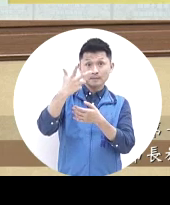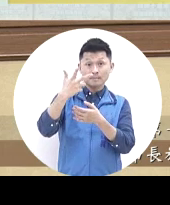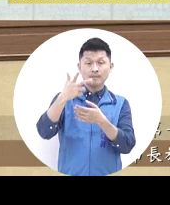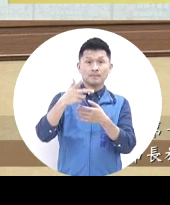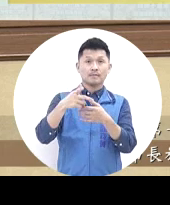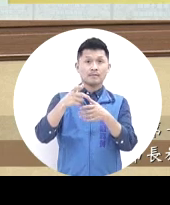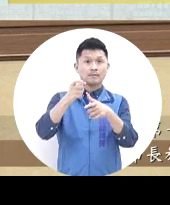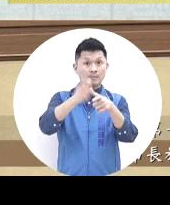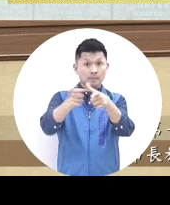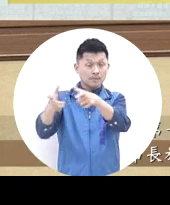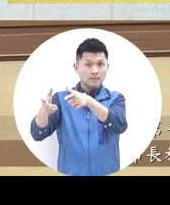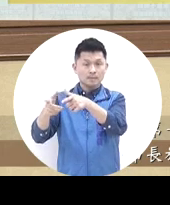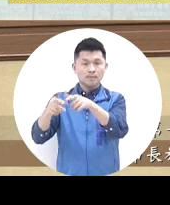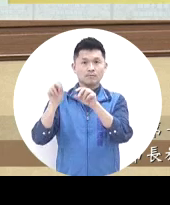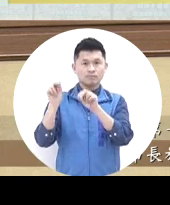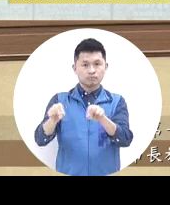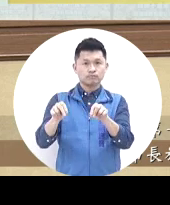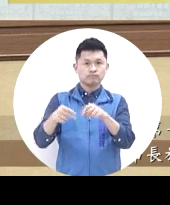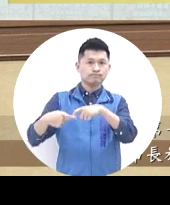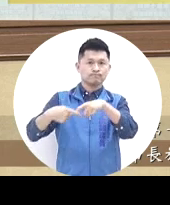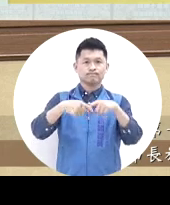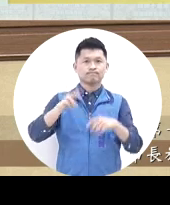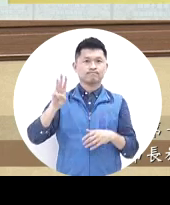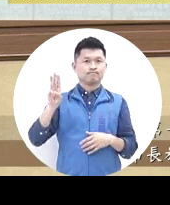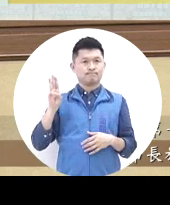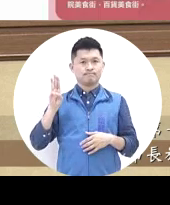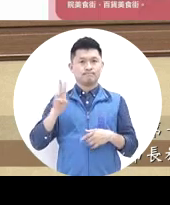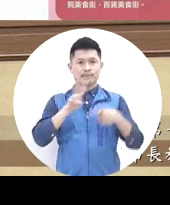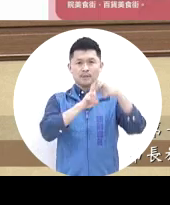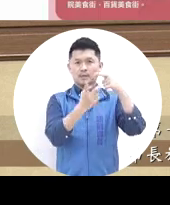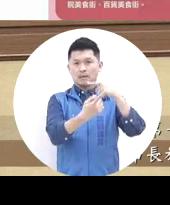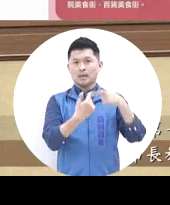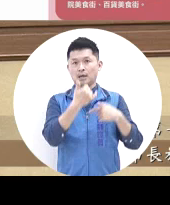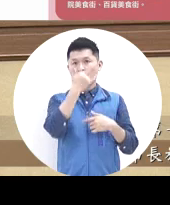进口来之，全力守护市民的健康。